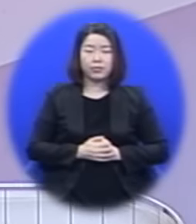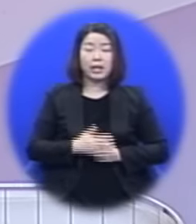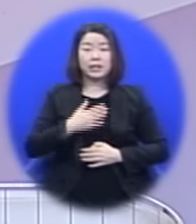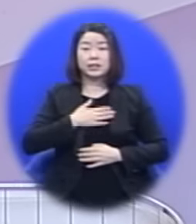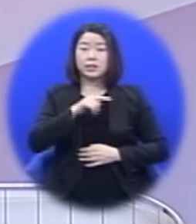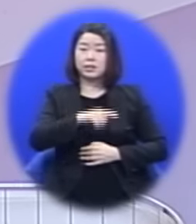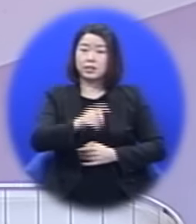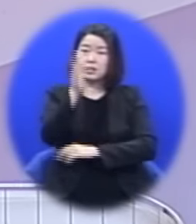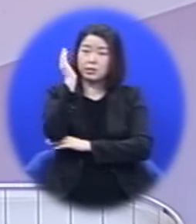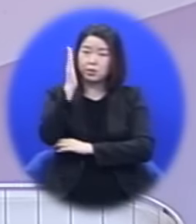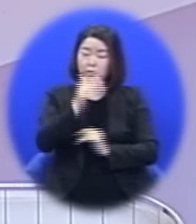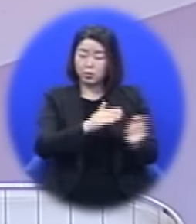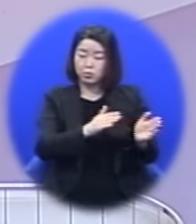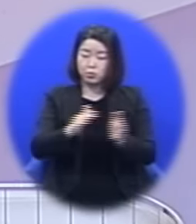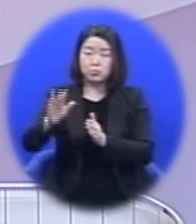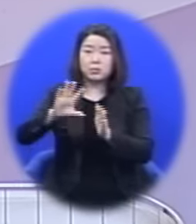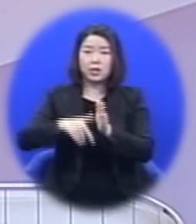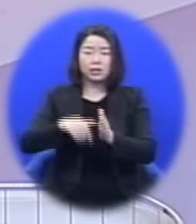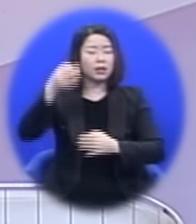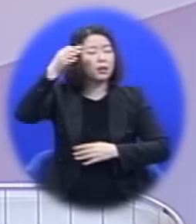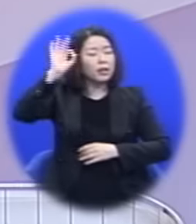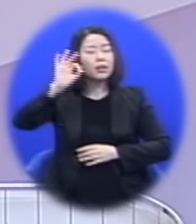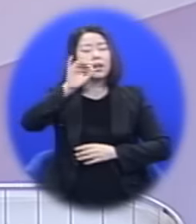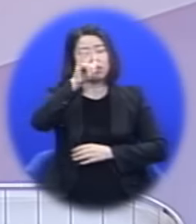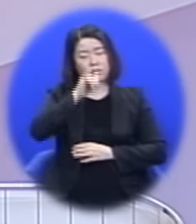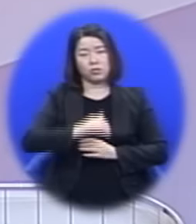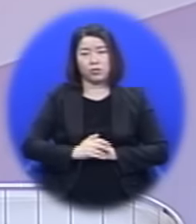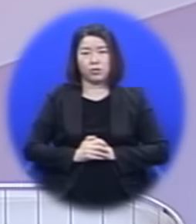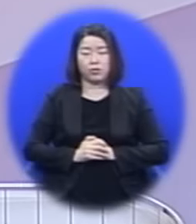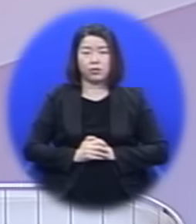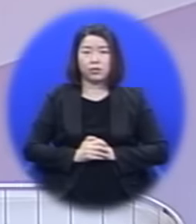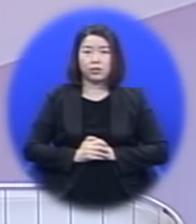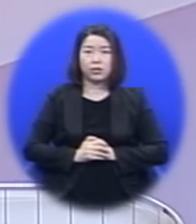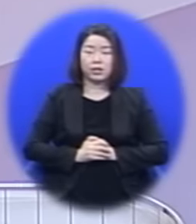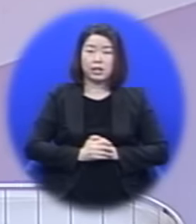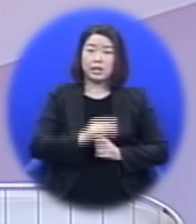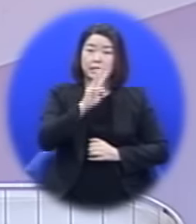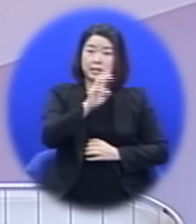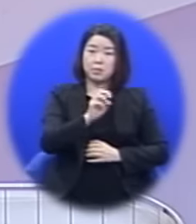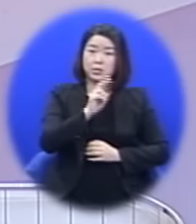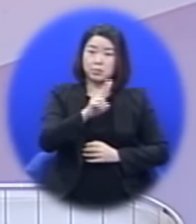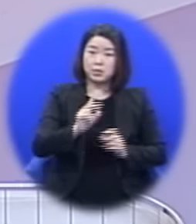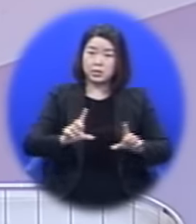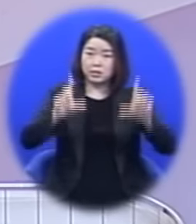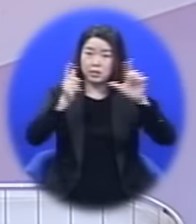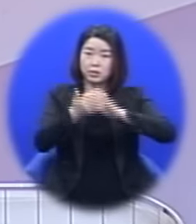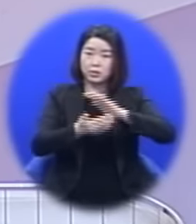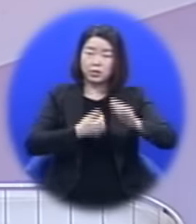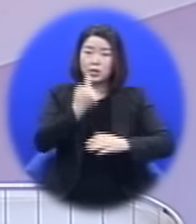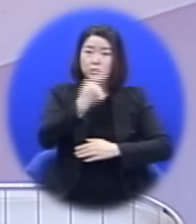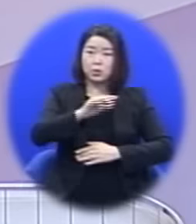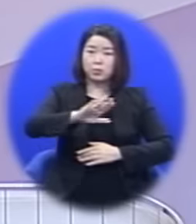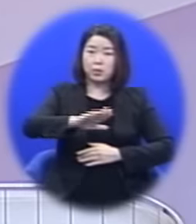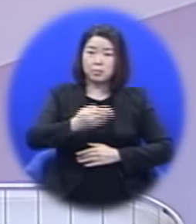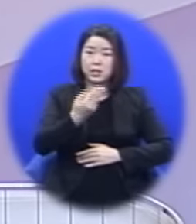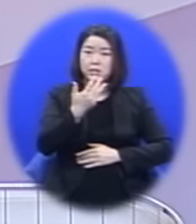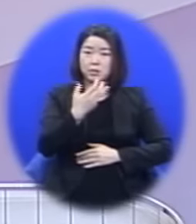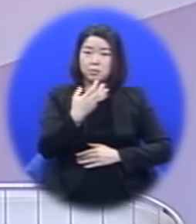저는 이 설교를 준비하면서 깨달아지는 것이 있었어요. 32년 전 1984년